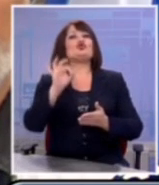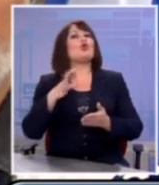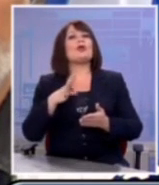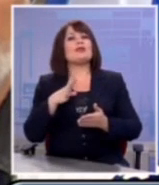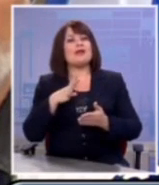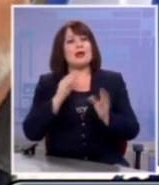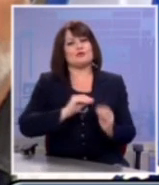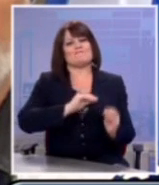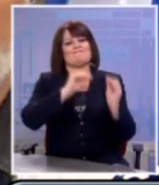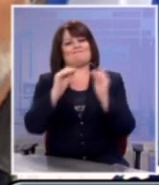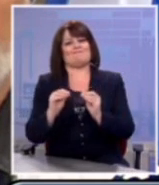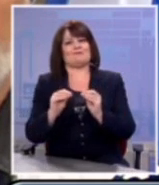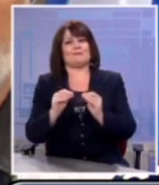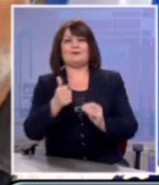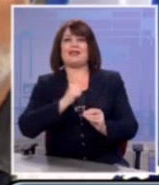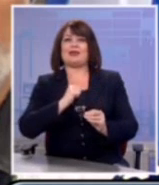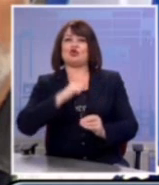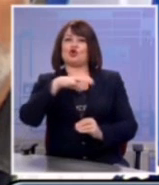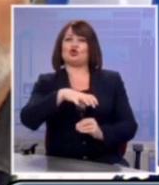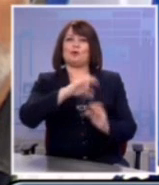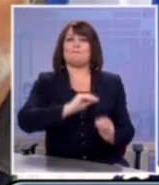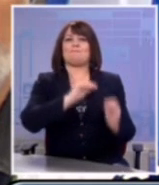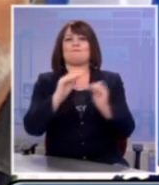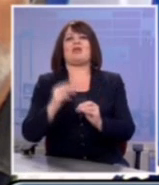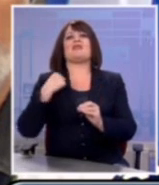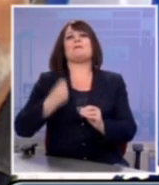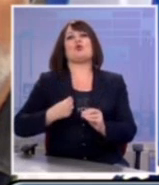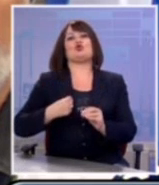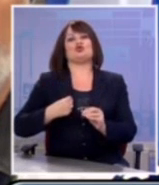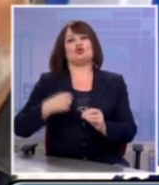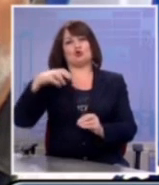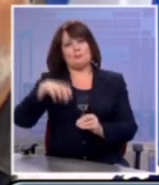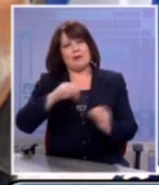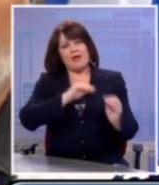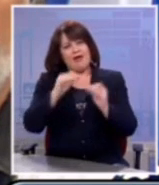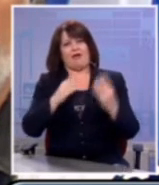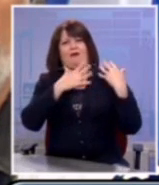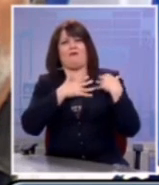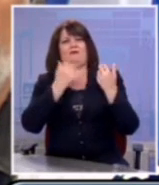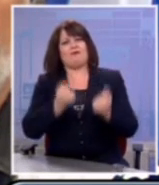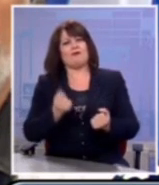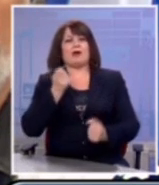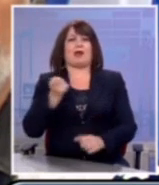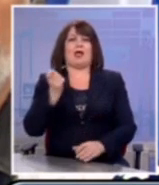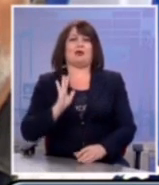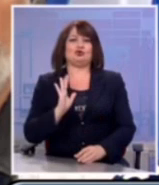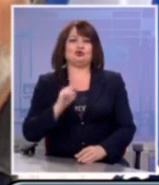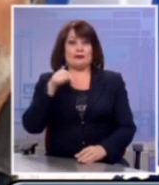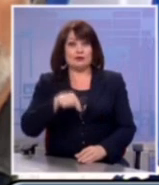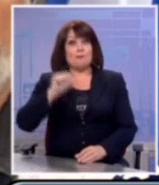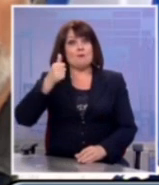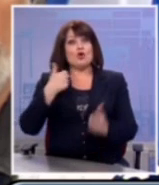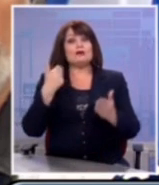μετατοπίσει το χρέος από τον ιδιωτικό τομέα στον δημόσιο τομέα. Με την παρουσίαση αυτής της